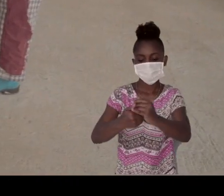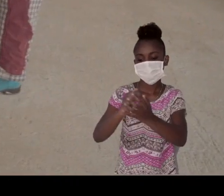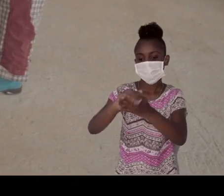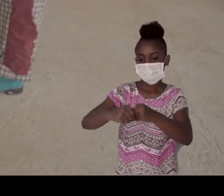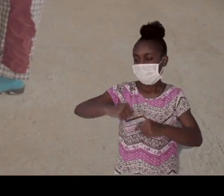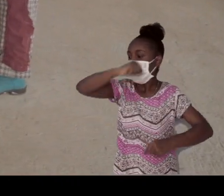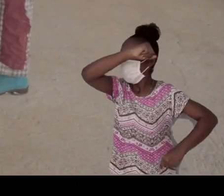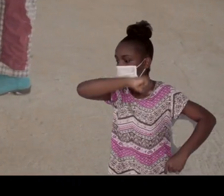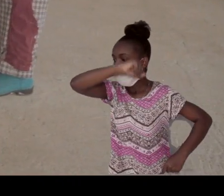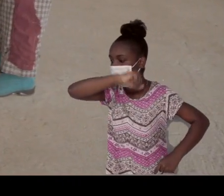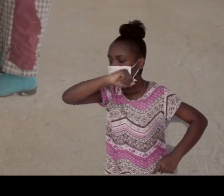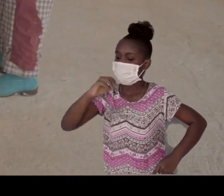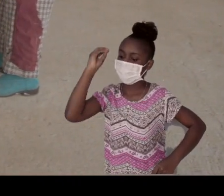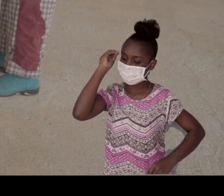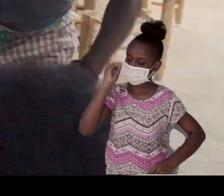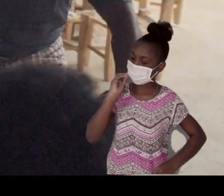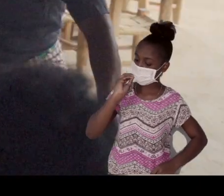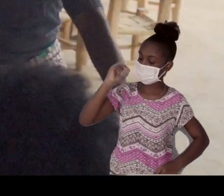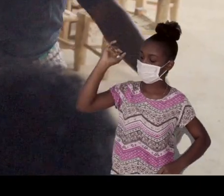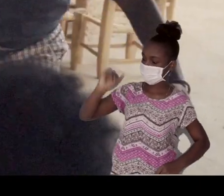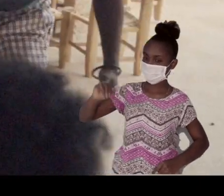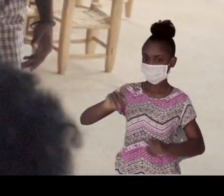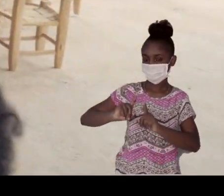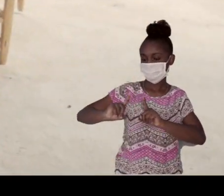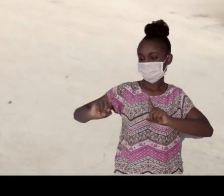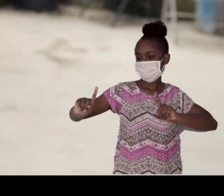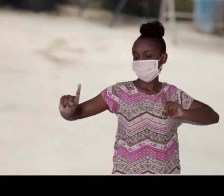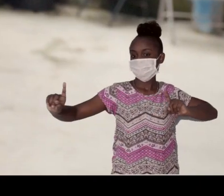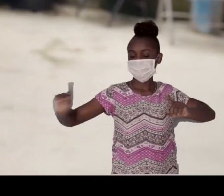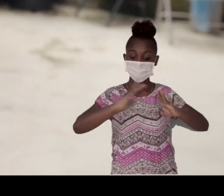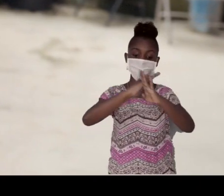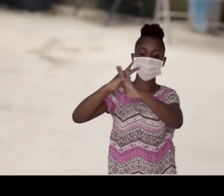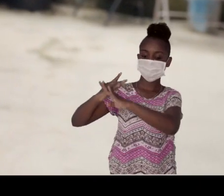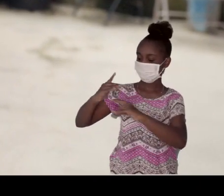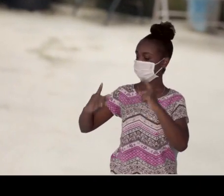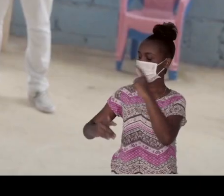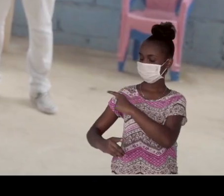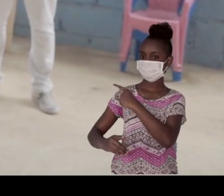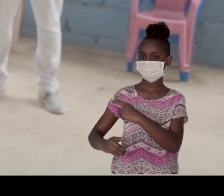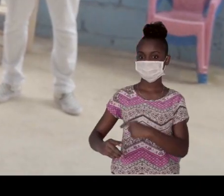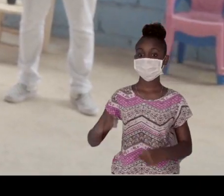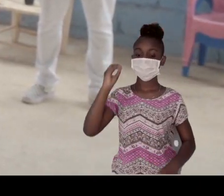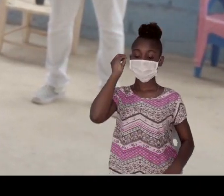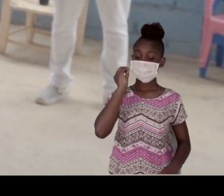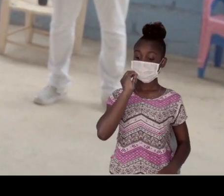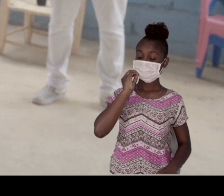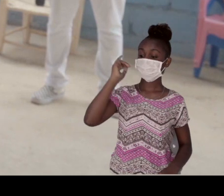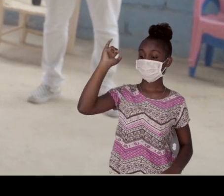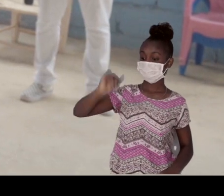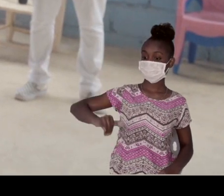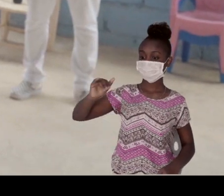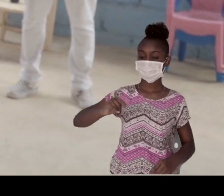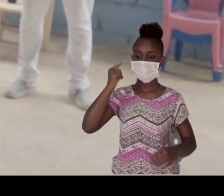Lavez-moi nous, tous ces nan coud nous, près distance nous, pour n'éviter quoi qu'on arrête la caille nous, pas